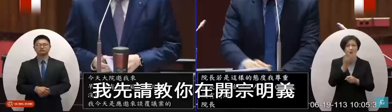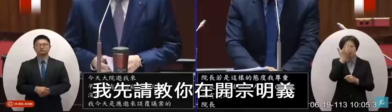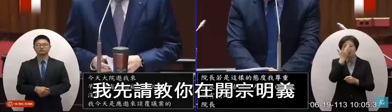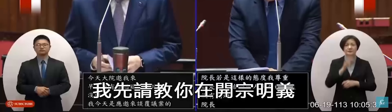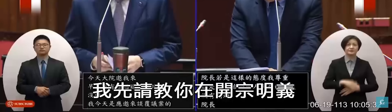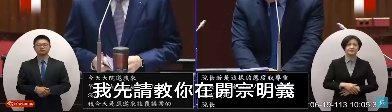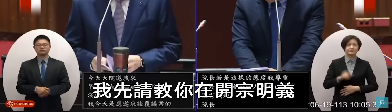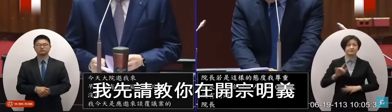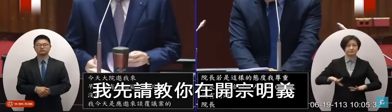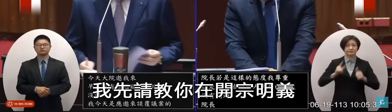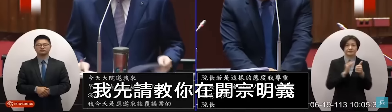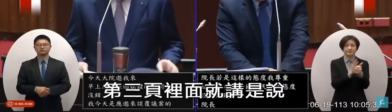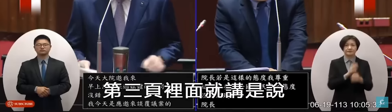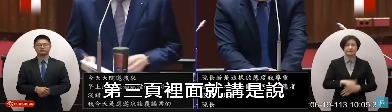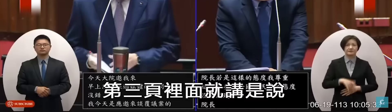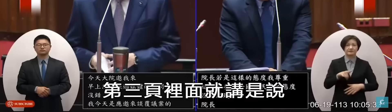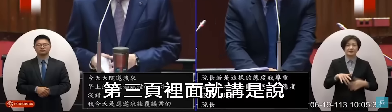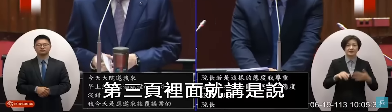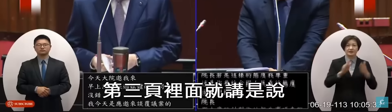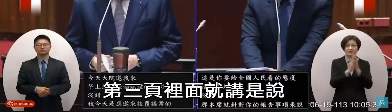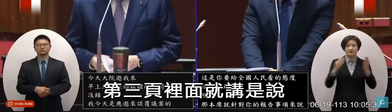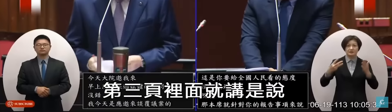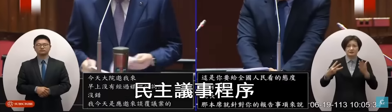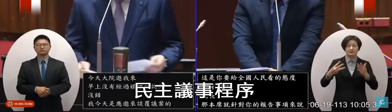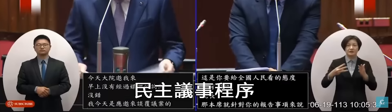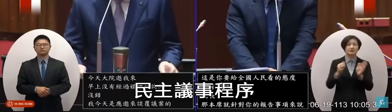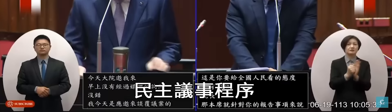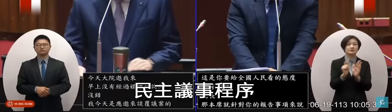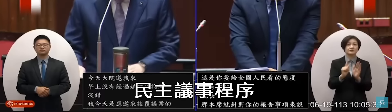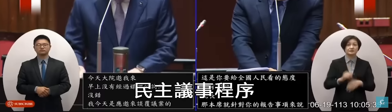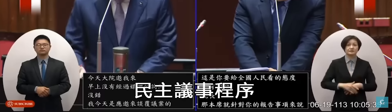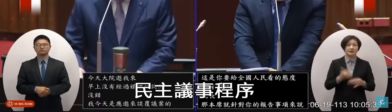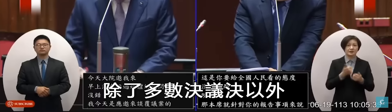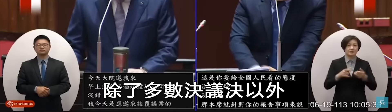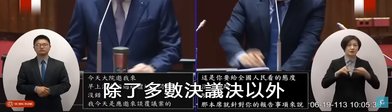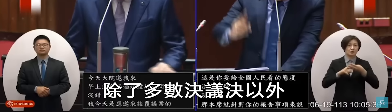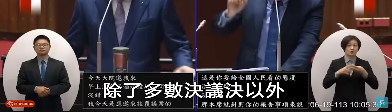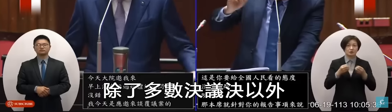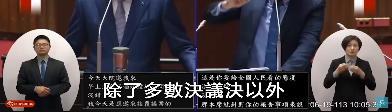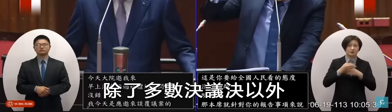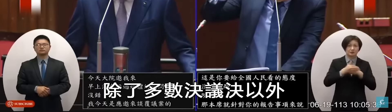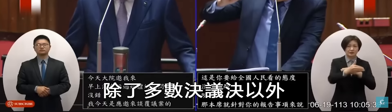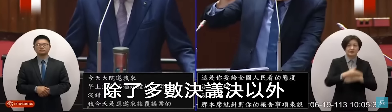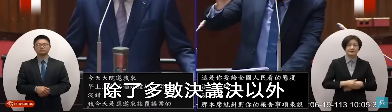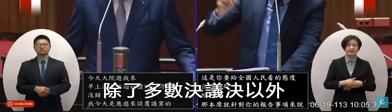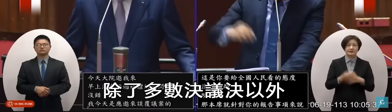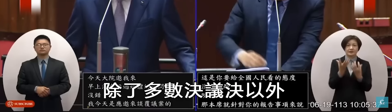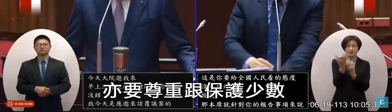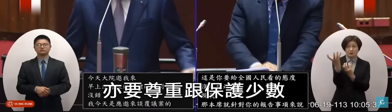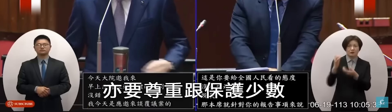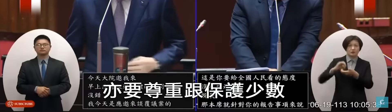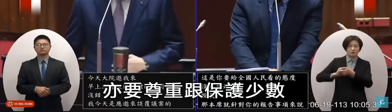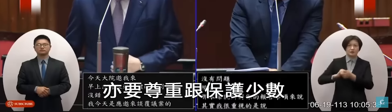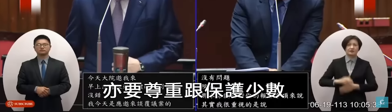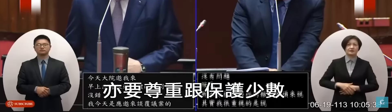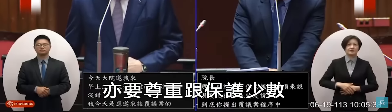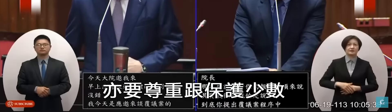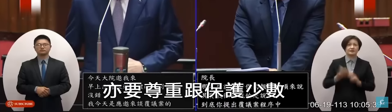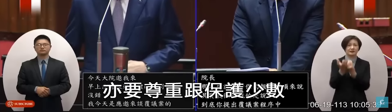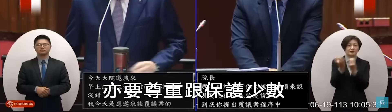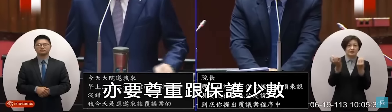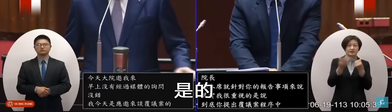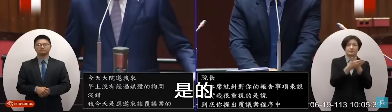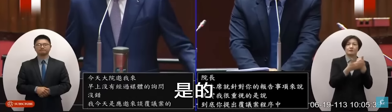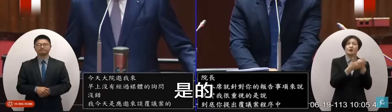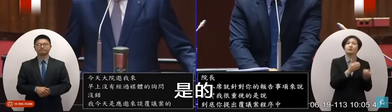我先请教啊，你在开宗明义第三页里面就讲是说，民主议事程序除了多数决议决以外，亦要尊重跟保护